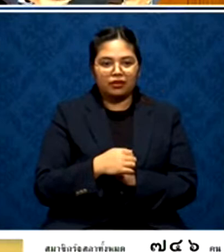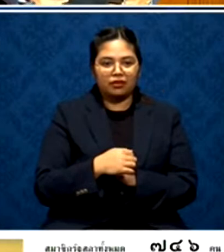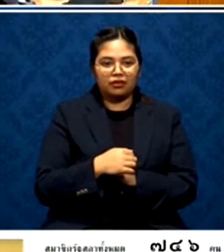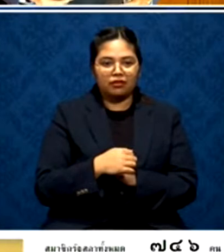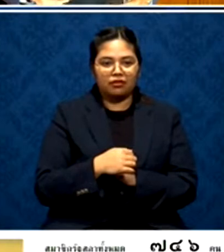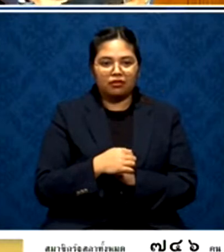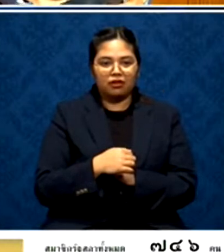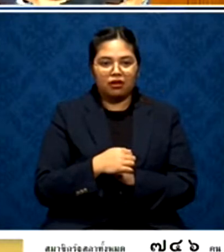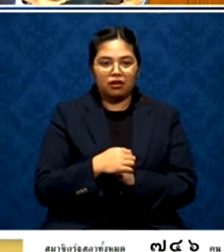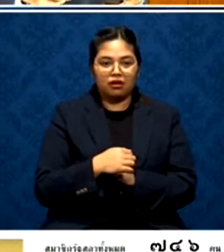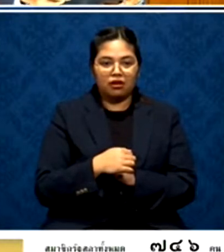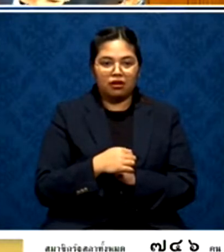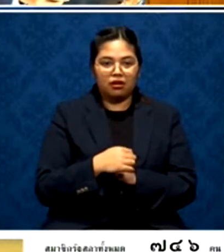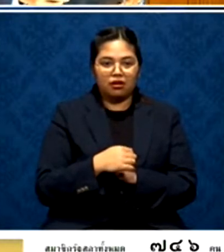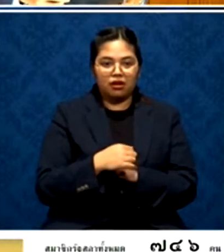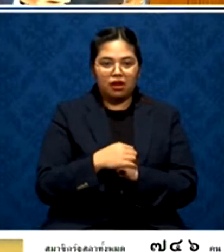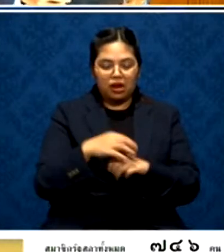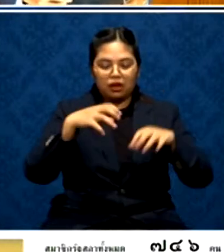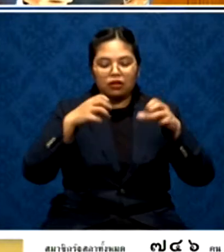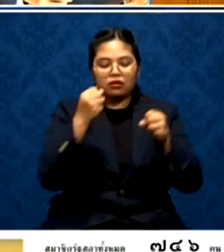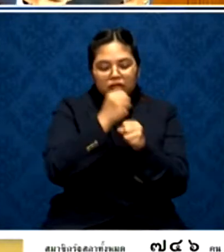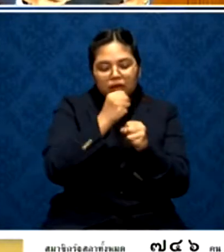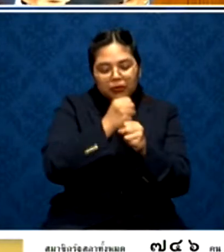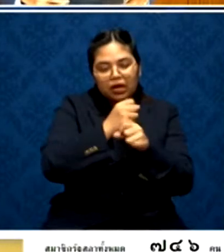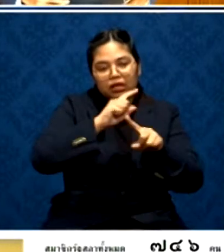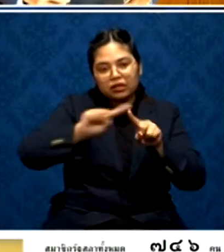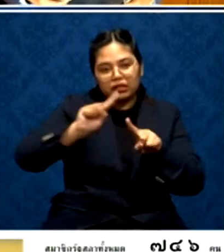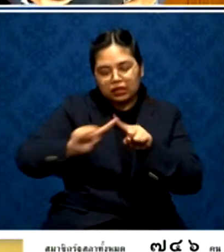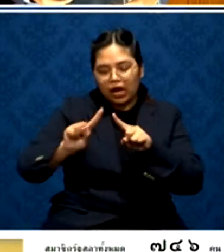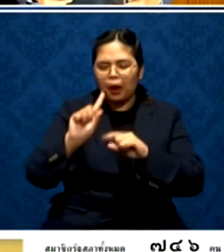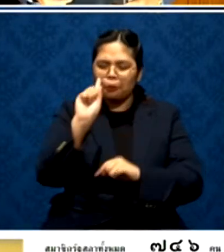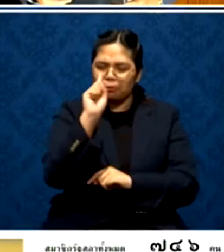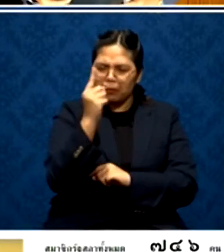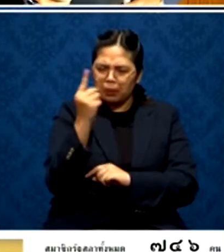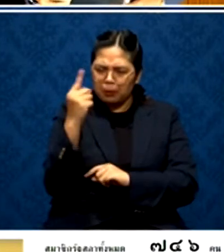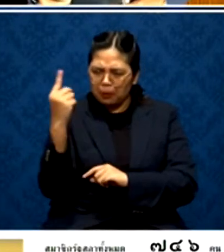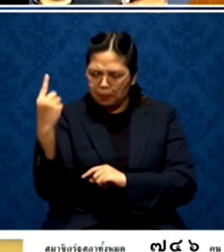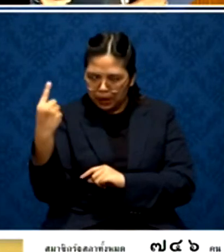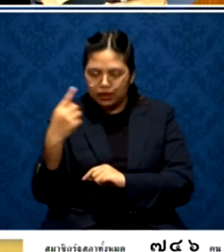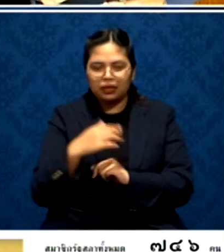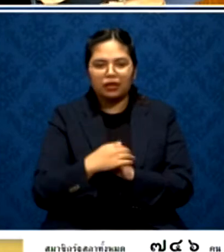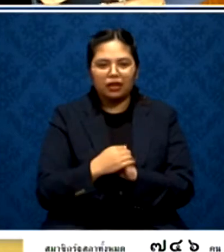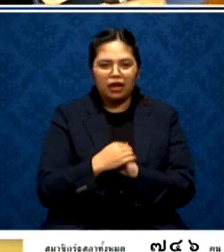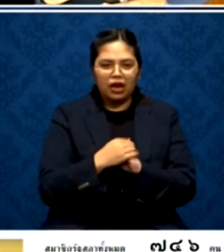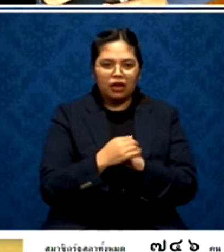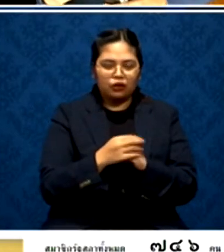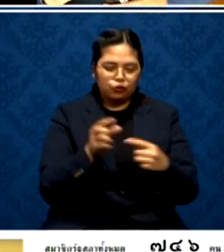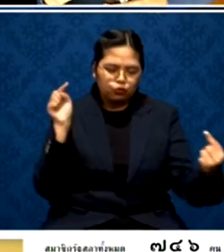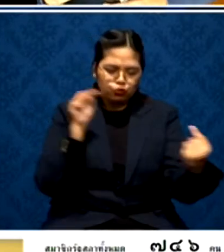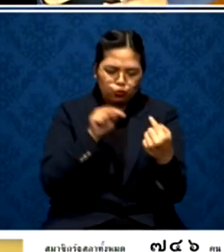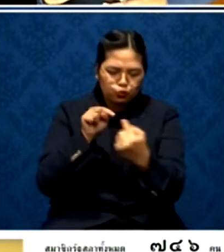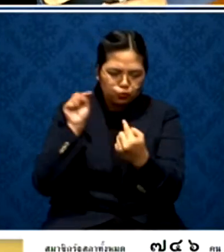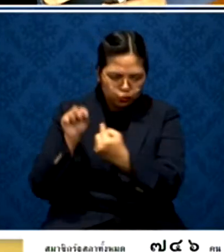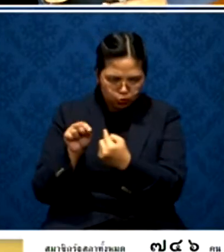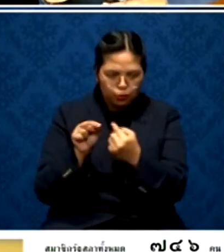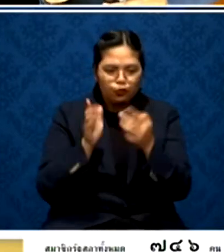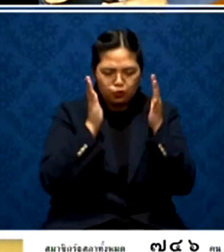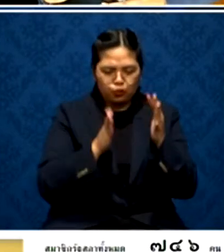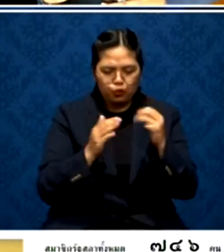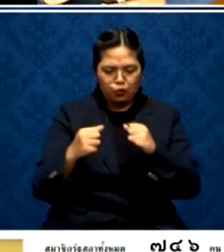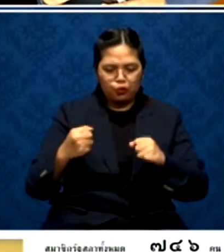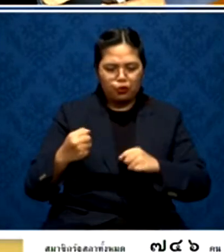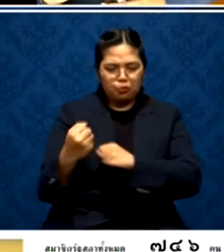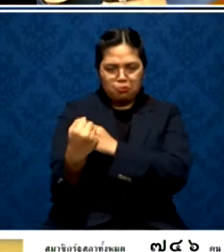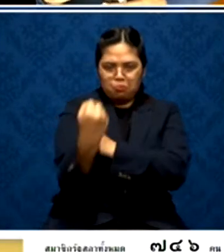านความมั่นคงให้มีความทันสมัยและตอบสนองต่อการคุกคามและภัยความมั่นคง